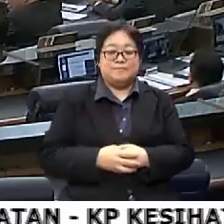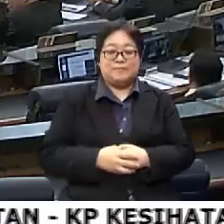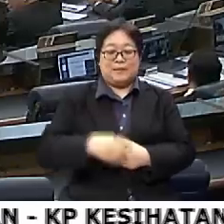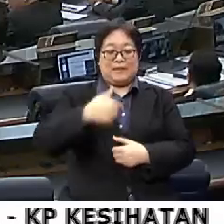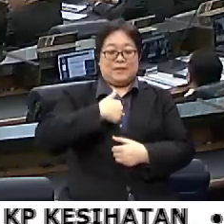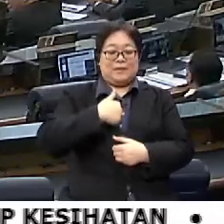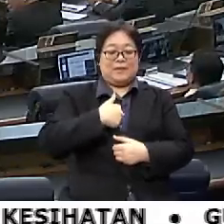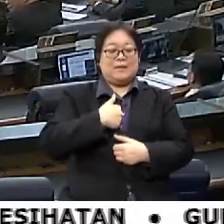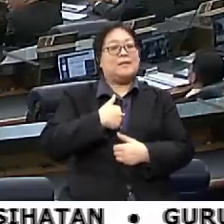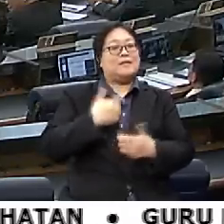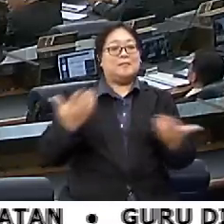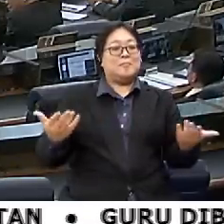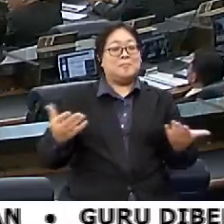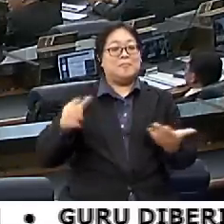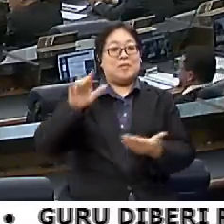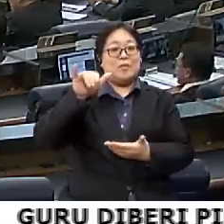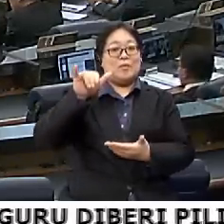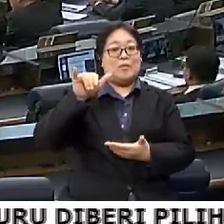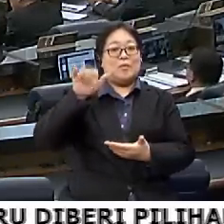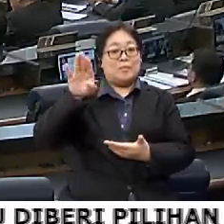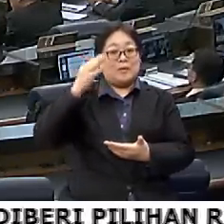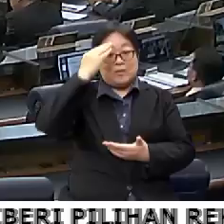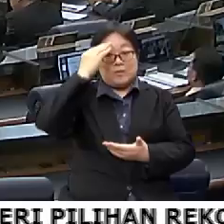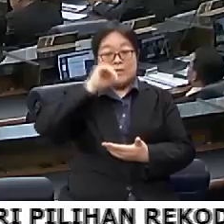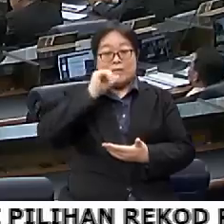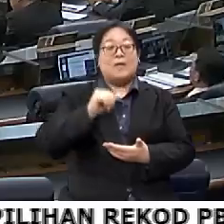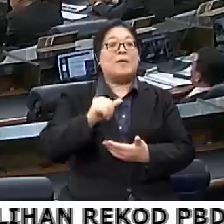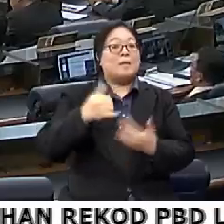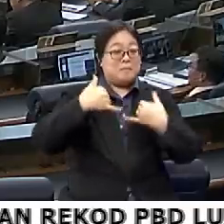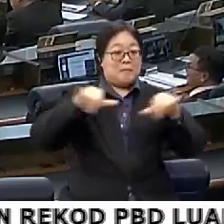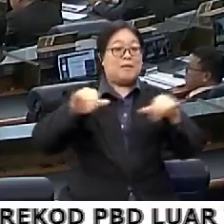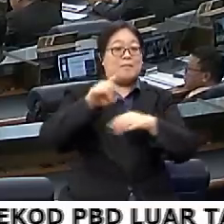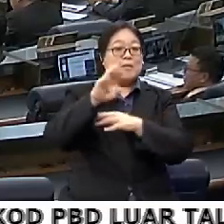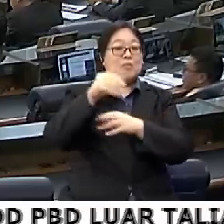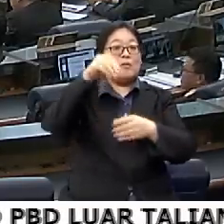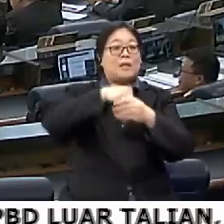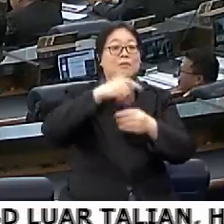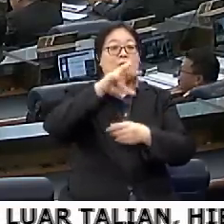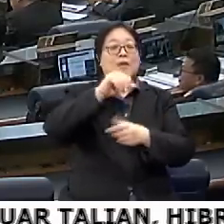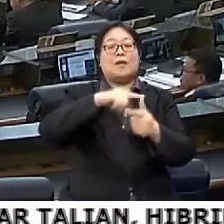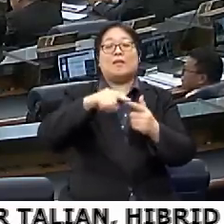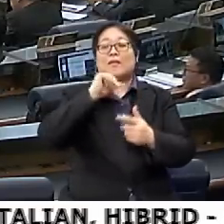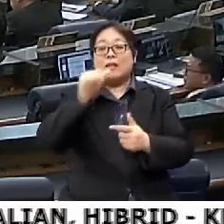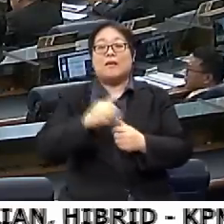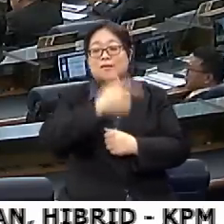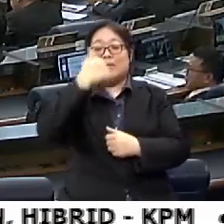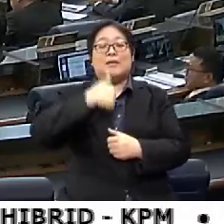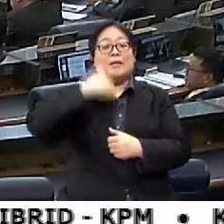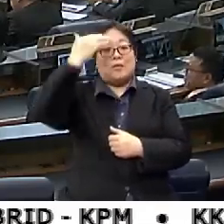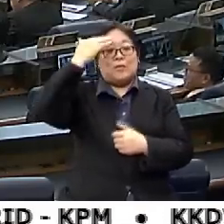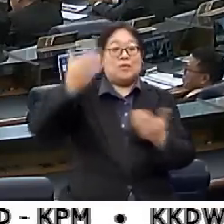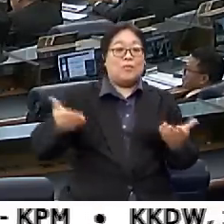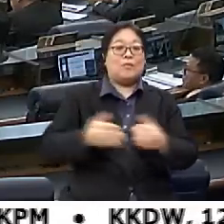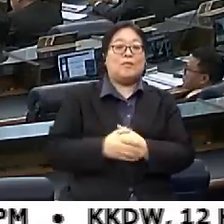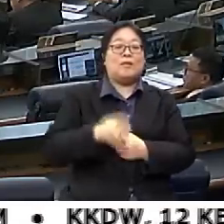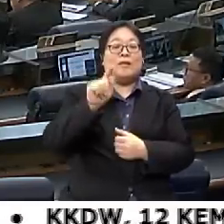Saya mau, adakah masih perasaan bahawa masihkah Bersatu dalam GRS ataupun tidak? Sebab yang saya tahu,